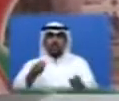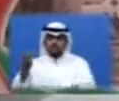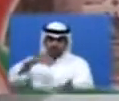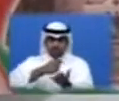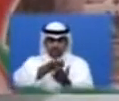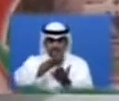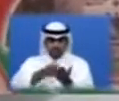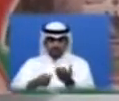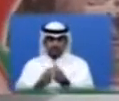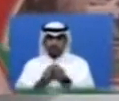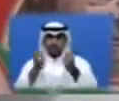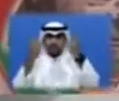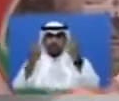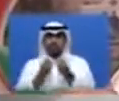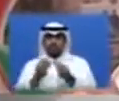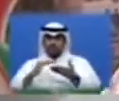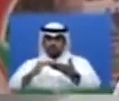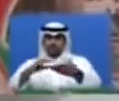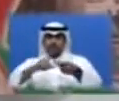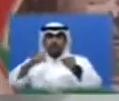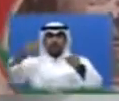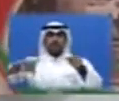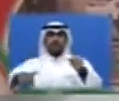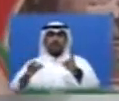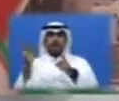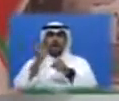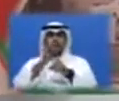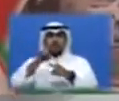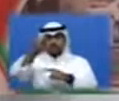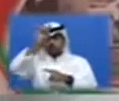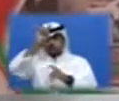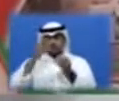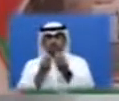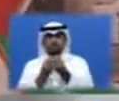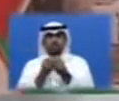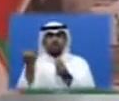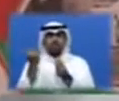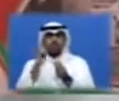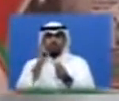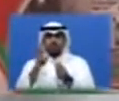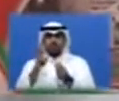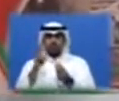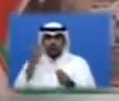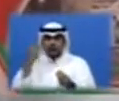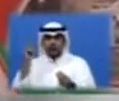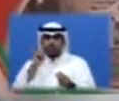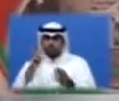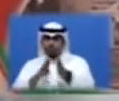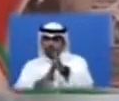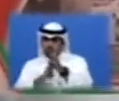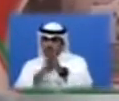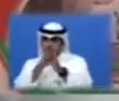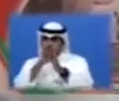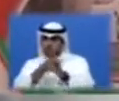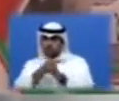مجلس التعاون. فبالتالي الهدف الرئيسي المتعلق في تحقيق التكامل بين دول